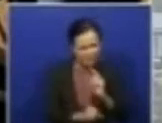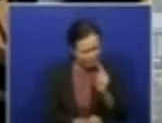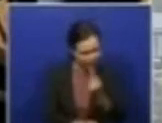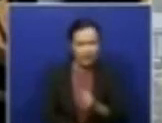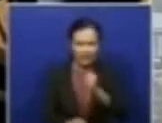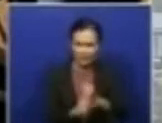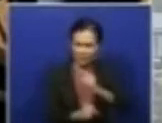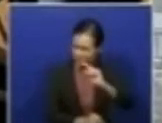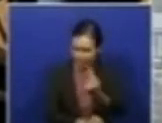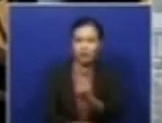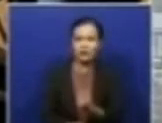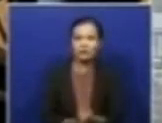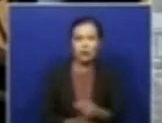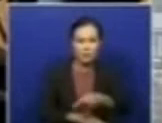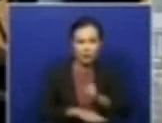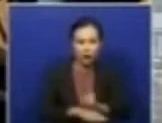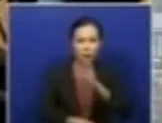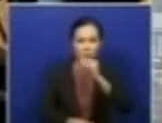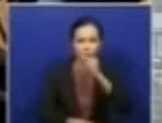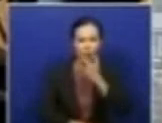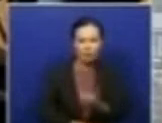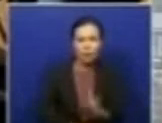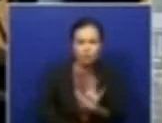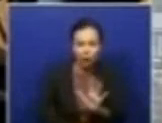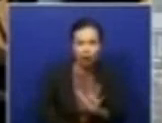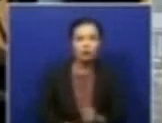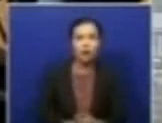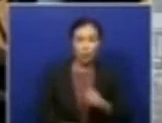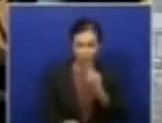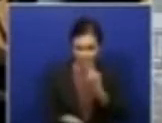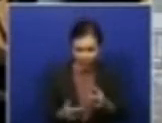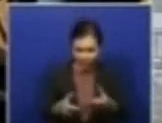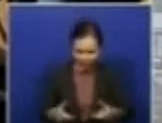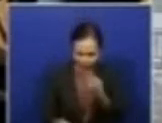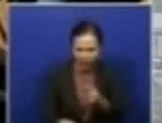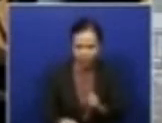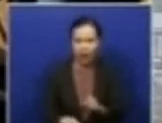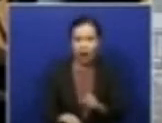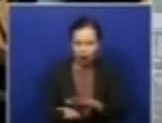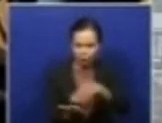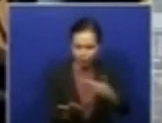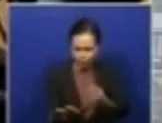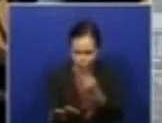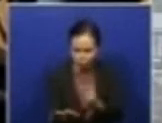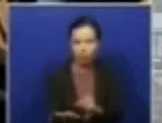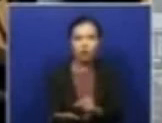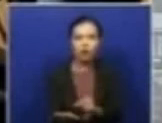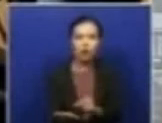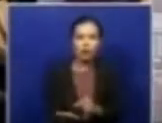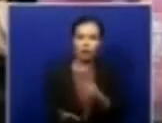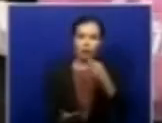ม่ท่านประธานผมไม่พูดยาวหรอกเพราะผมเพิ่งเห็นรายงานเหมือนกันแต่มาเปิดดูแล้วโหเป็นเรื่อง